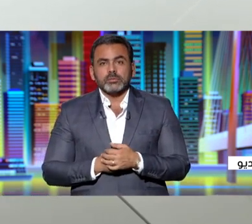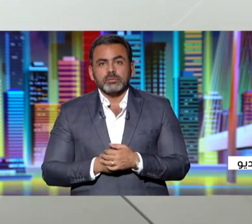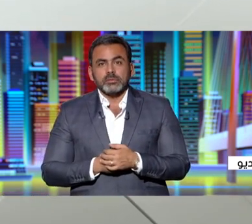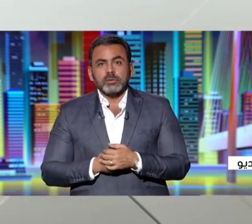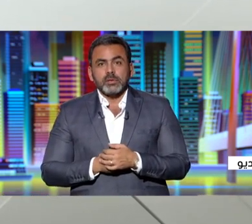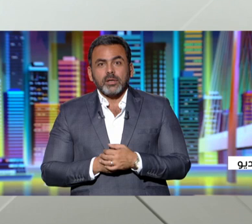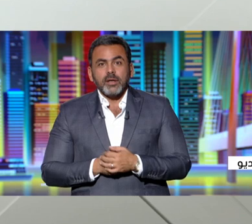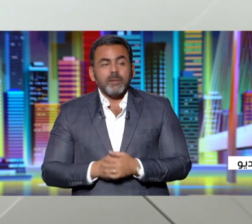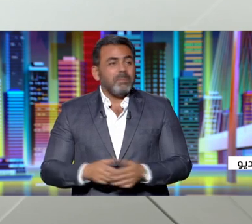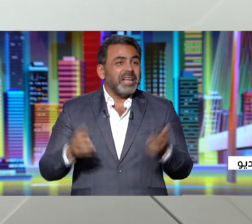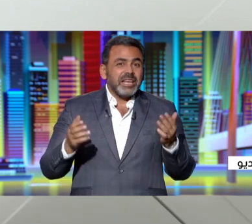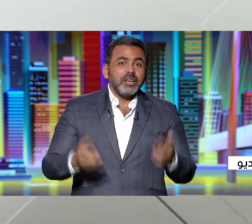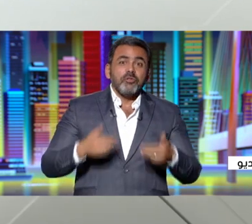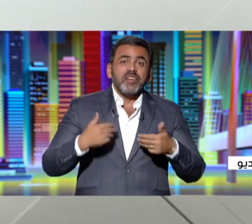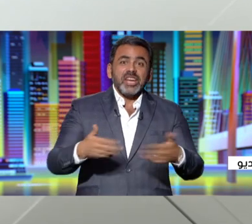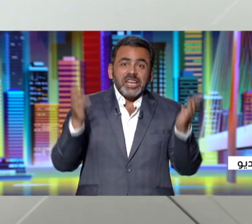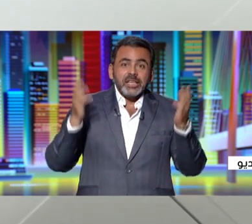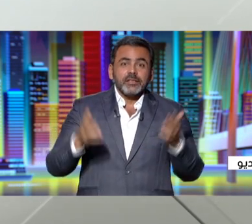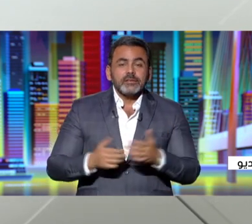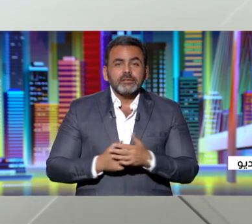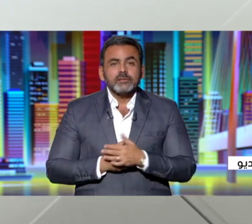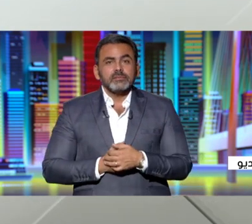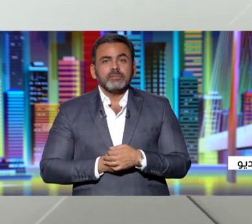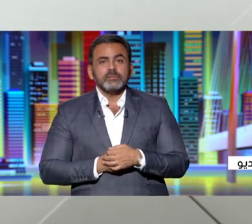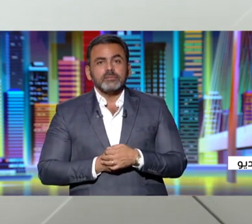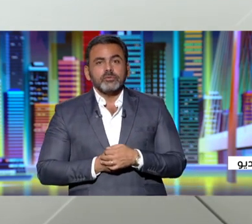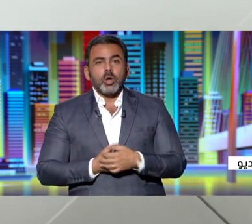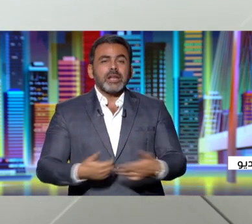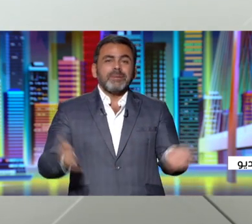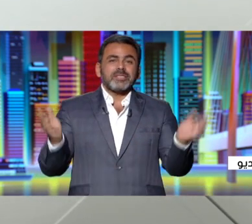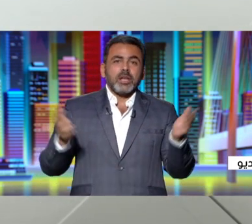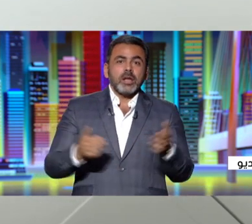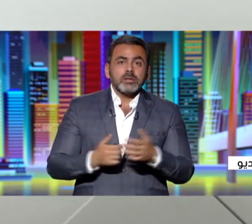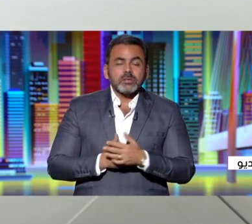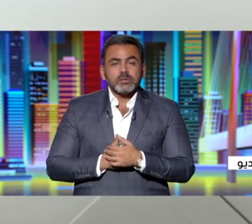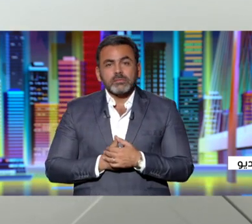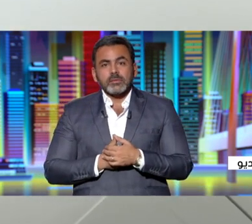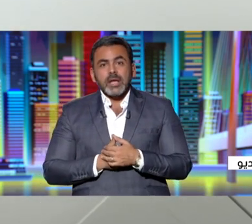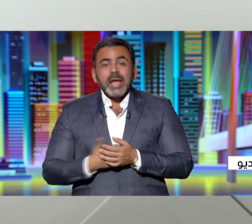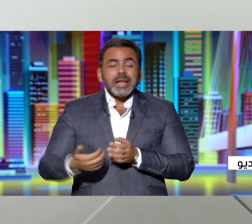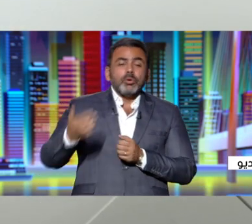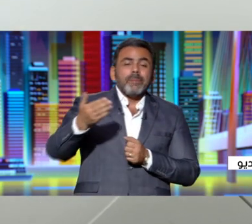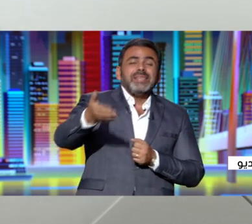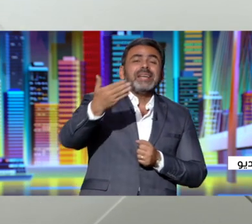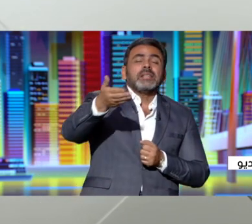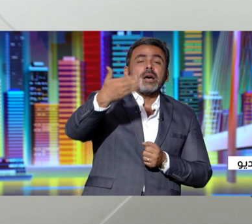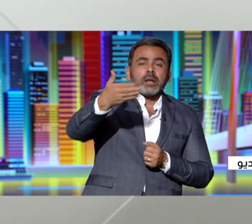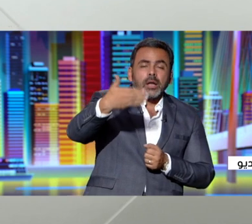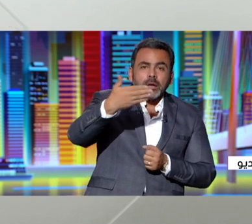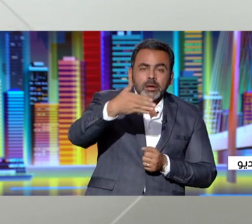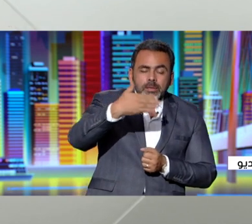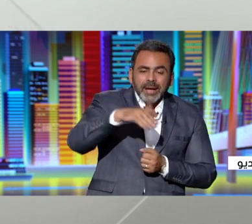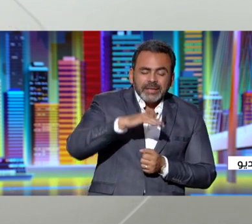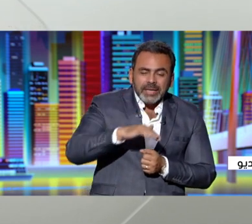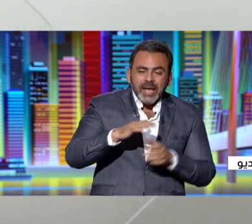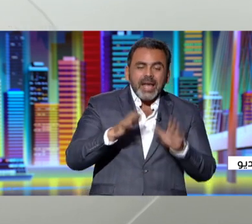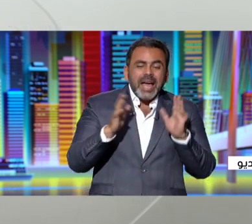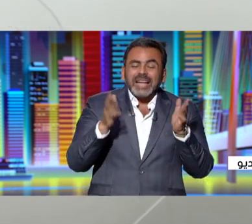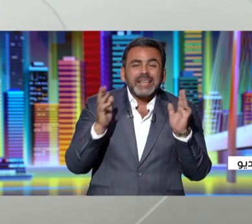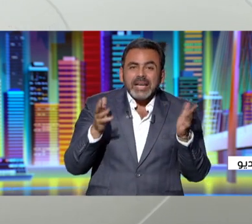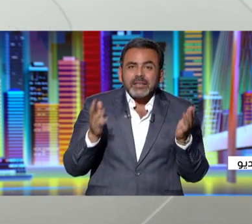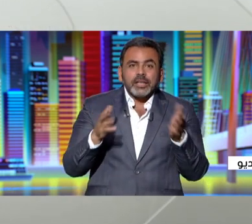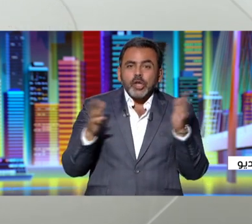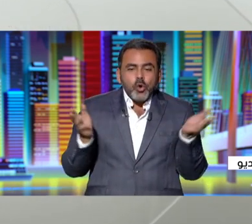يبدو اه بدليل انه فرح وقال لك بس خلاص لانه لما تيجي تقرا القرار بعد